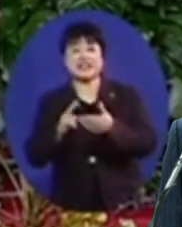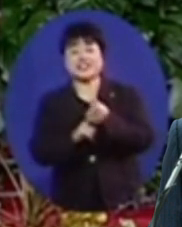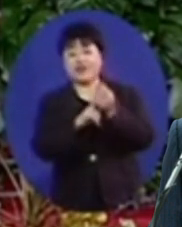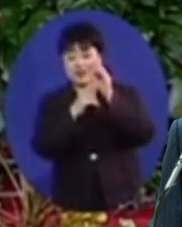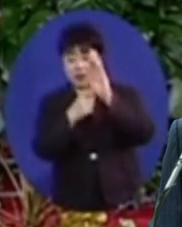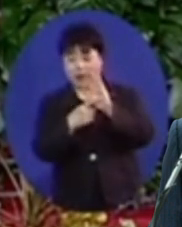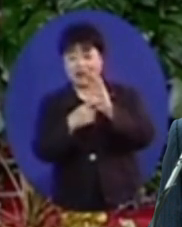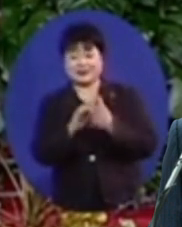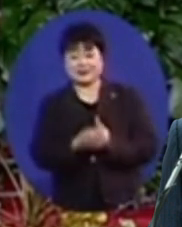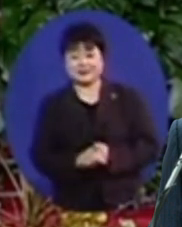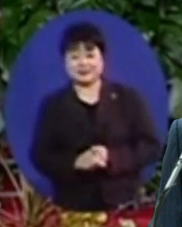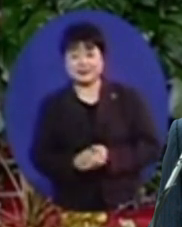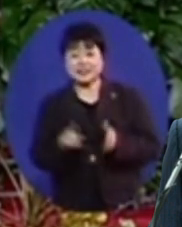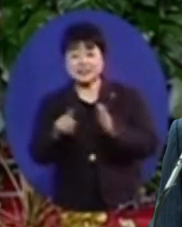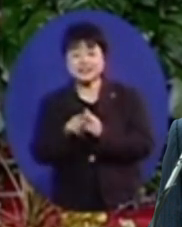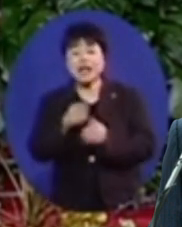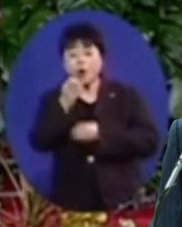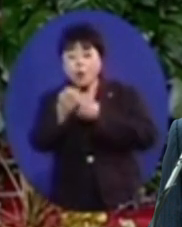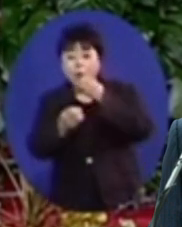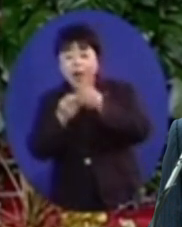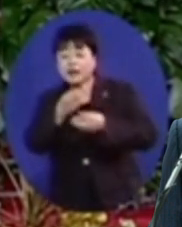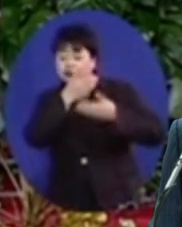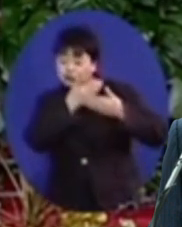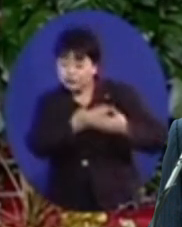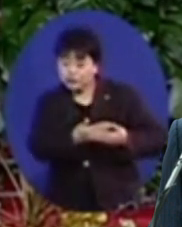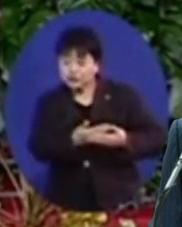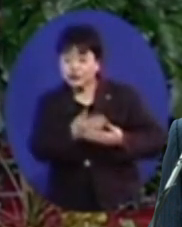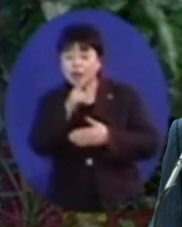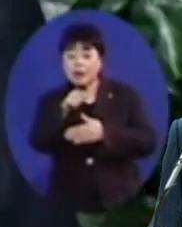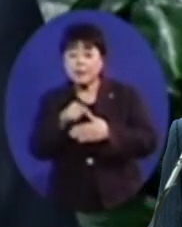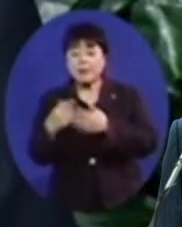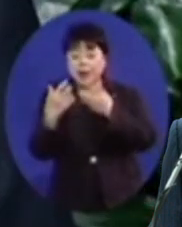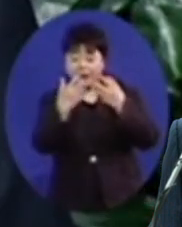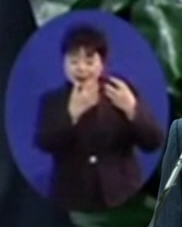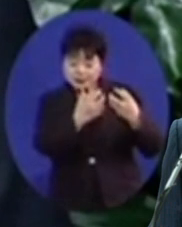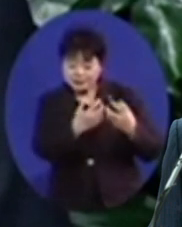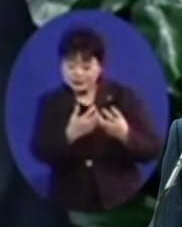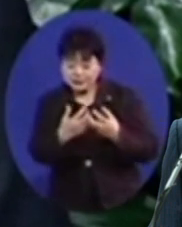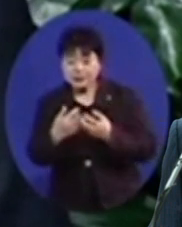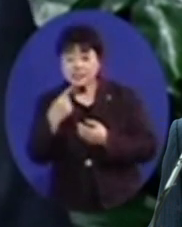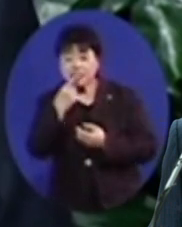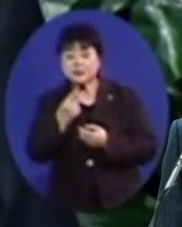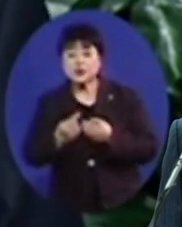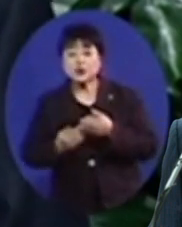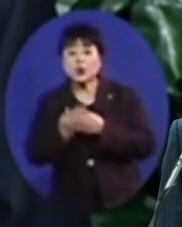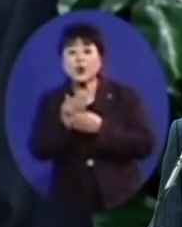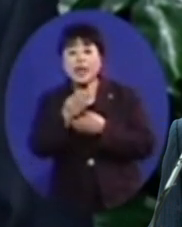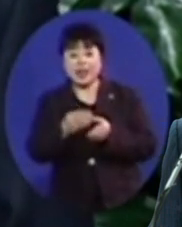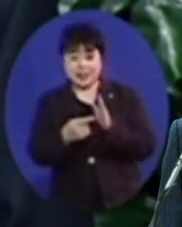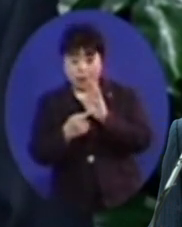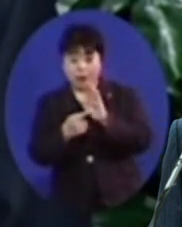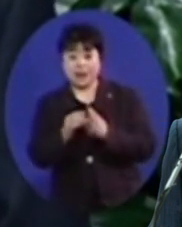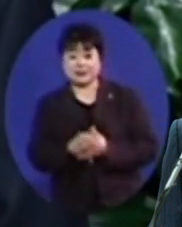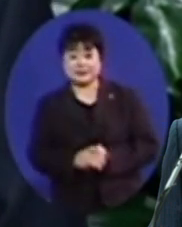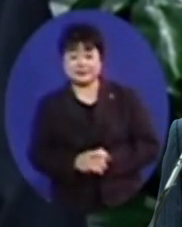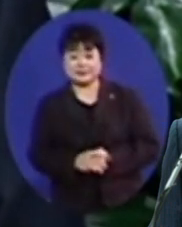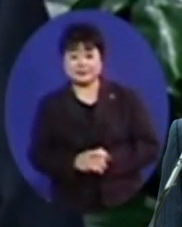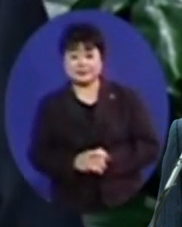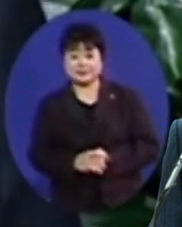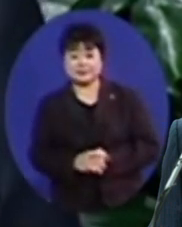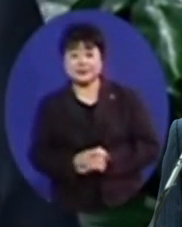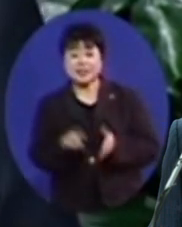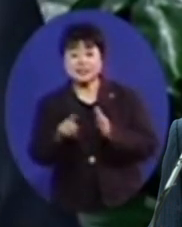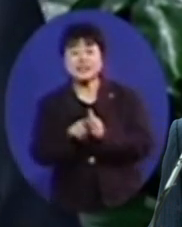것입니다. 신앙 고백이라는 굉장히 중요한 것입니다. 마음에 가득한 것이 입을 통해서 나옵니다. 그러므로